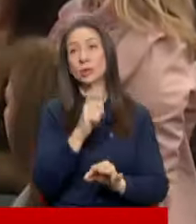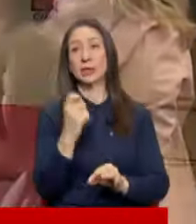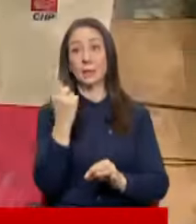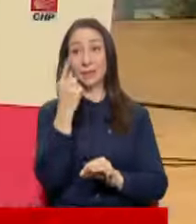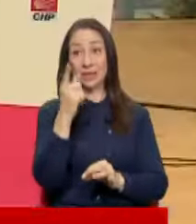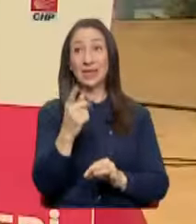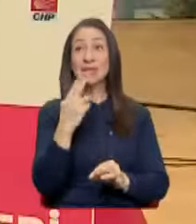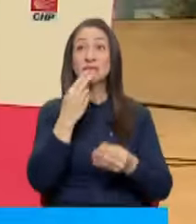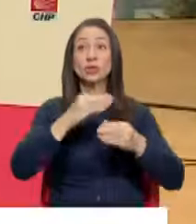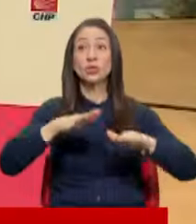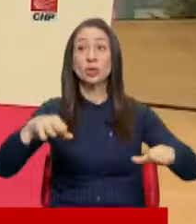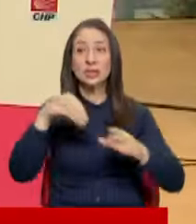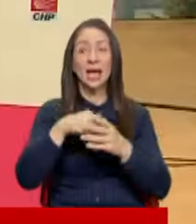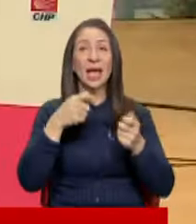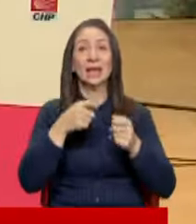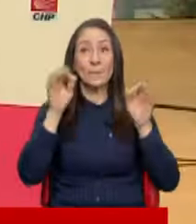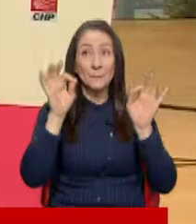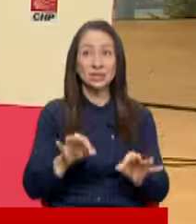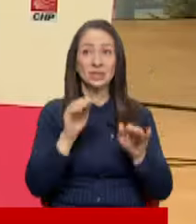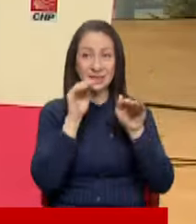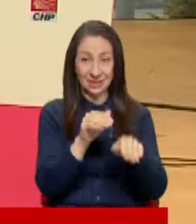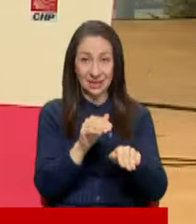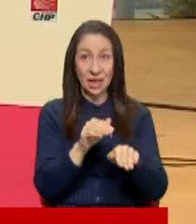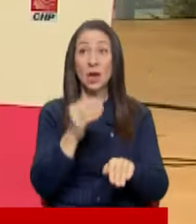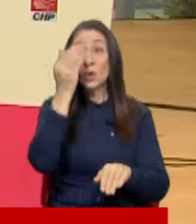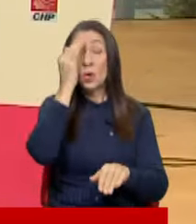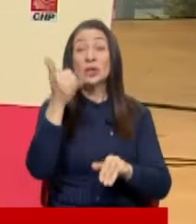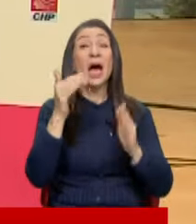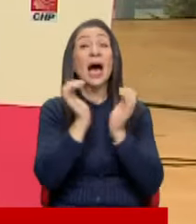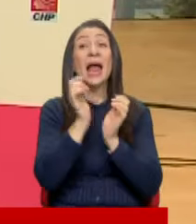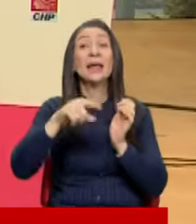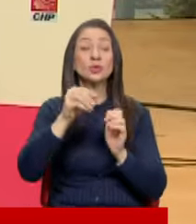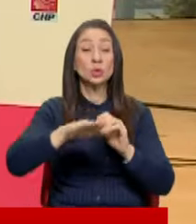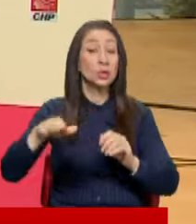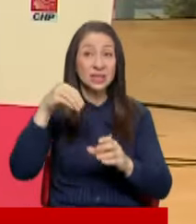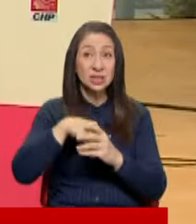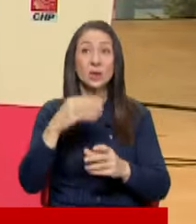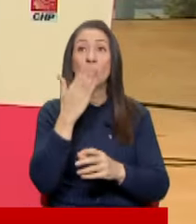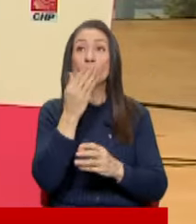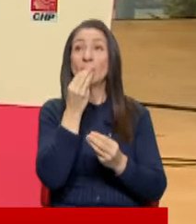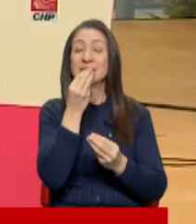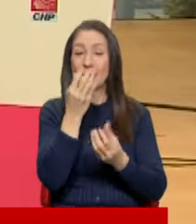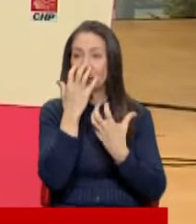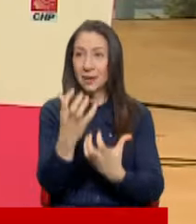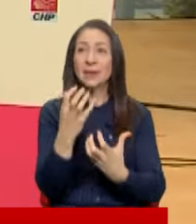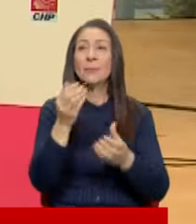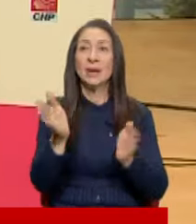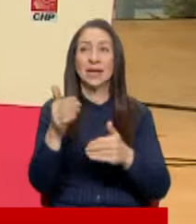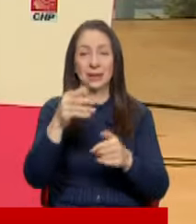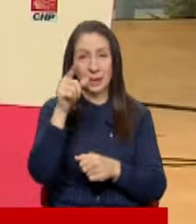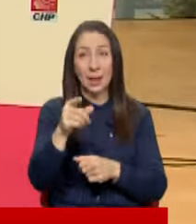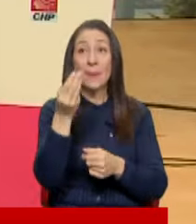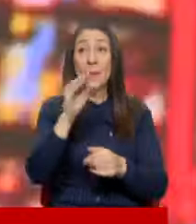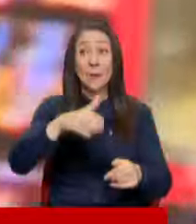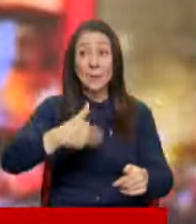arasında kız çocukları iin eğitime başlangıç desteği yoksul ailelerin çocukları için okul beslenme destek paketleri